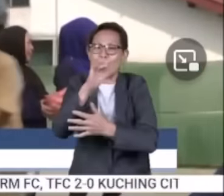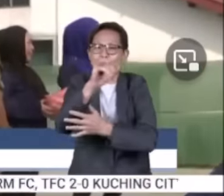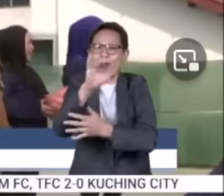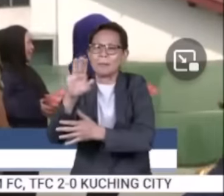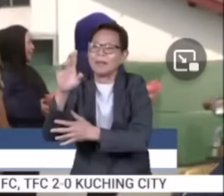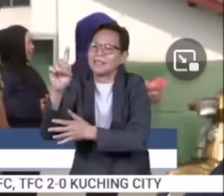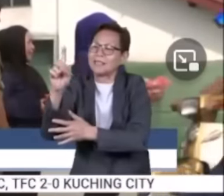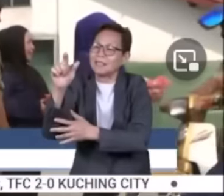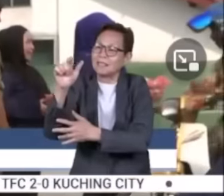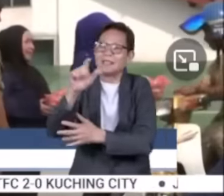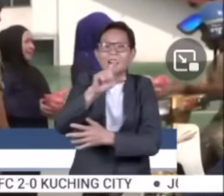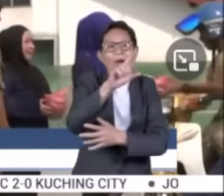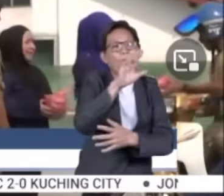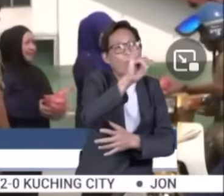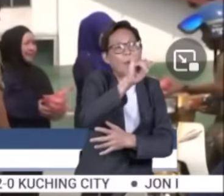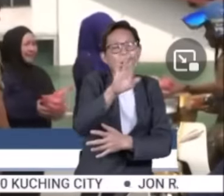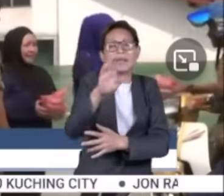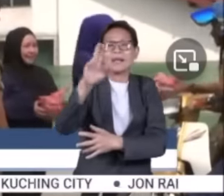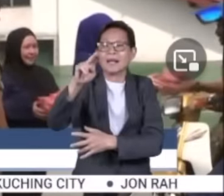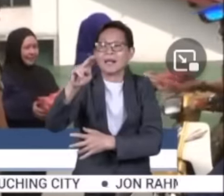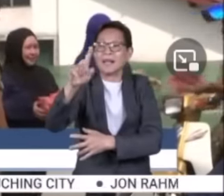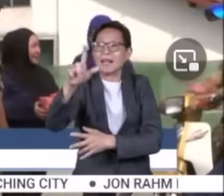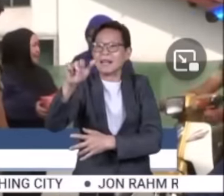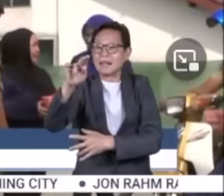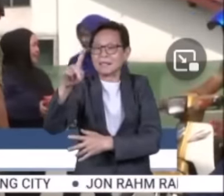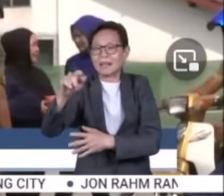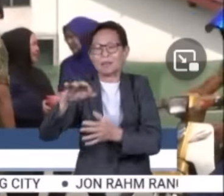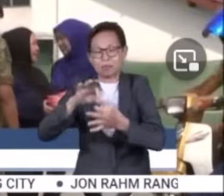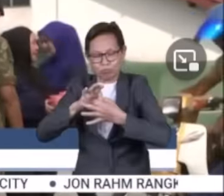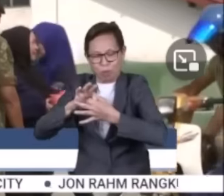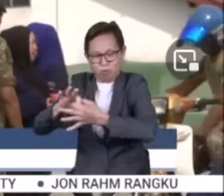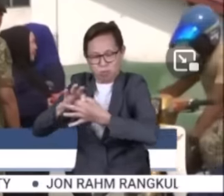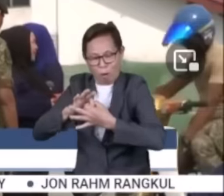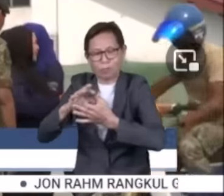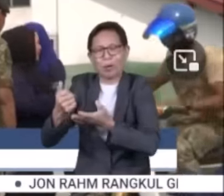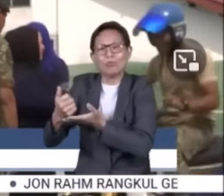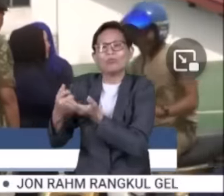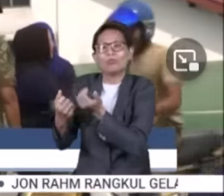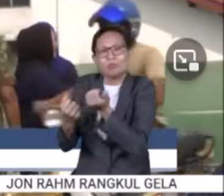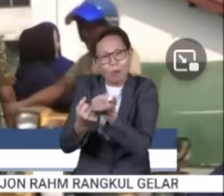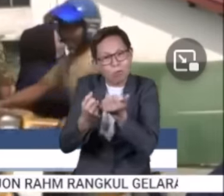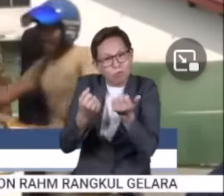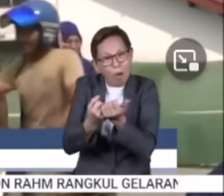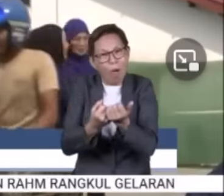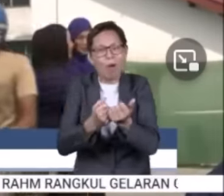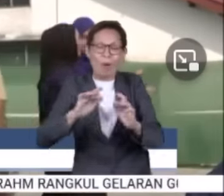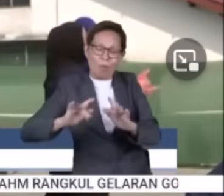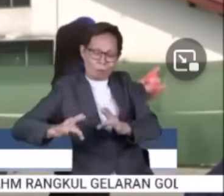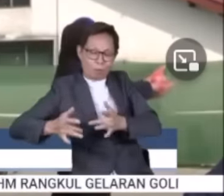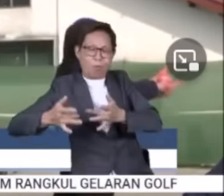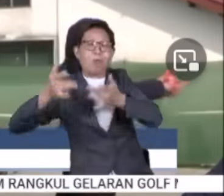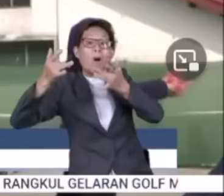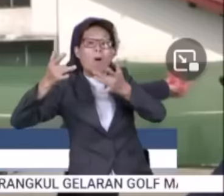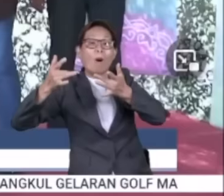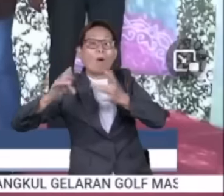Lingga N28 memberi kerjasama membantu menyumbangkan untuk meringankan